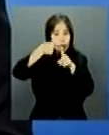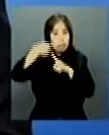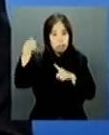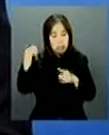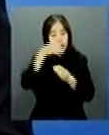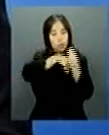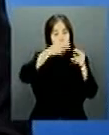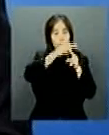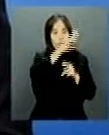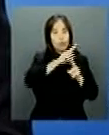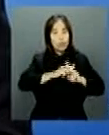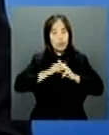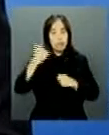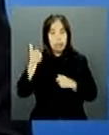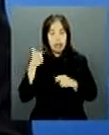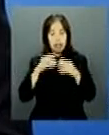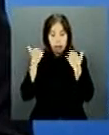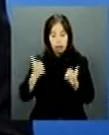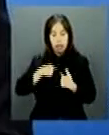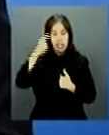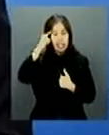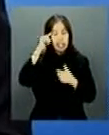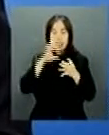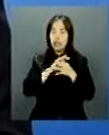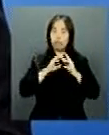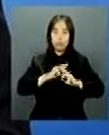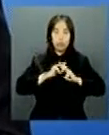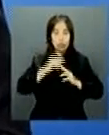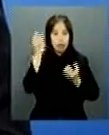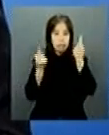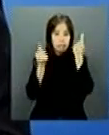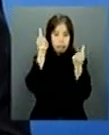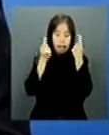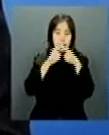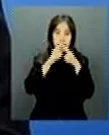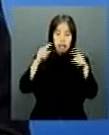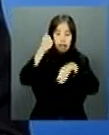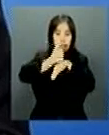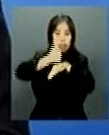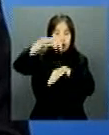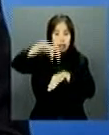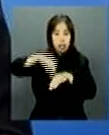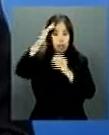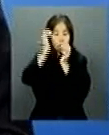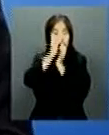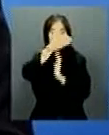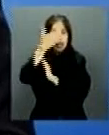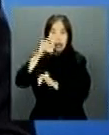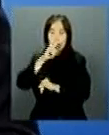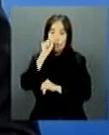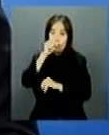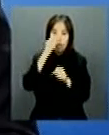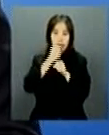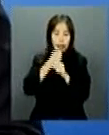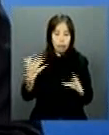ประเมินสถานการณ์แล้วก็เชื่อว่าเป็นประเด็นส่วนตัวนะคะขณะที่ผู้บัญชาการตำรวจแห่งชาติเรียกประชุมเร่งรัดคดีด้วยการแบ่งง